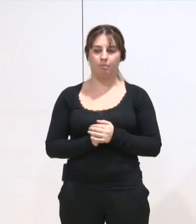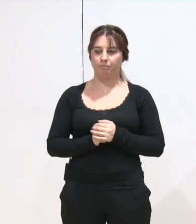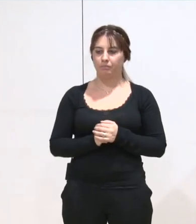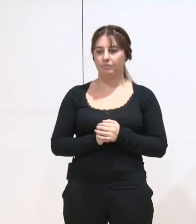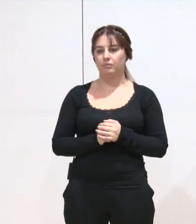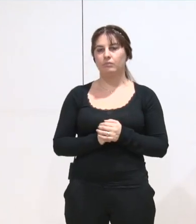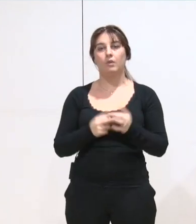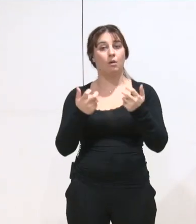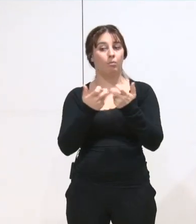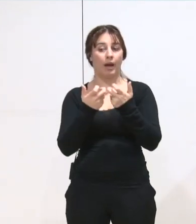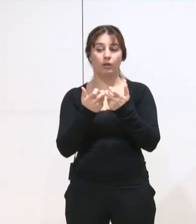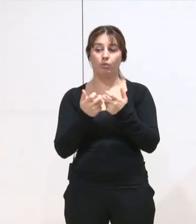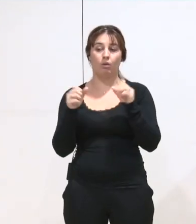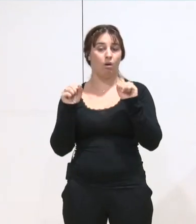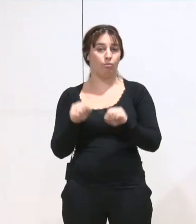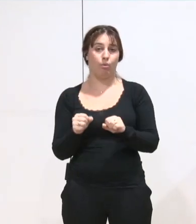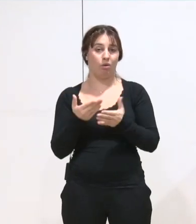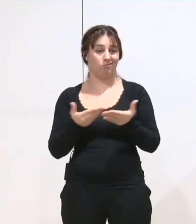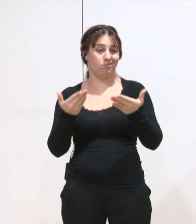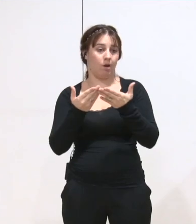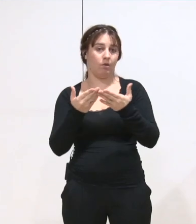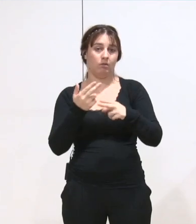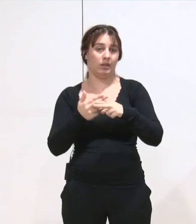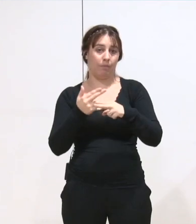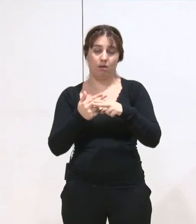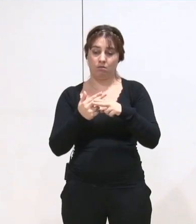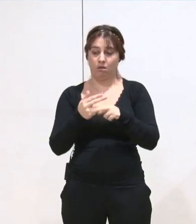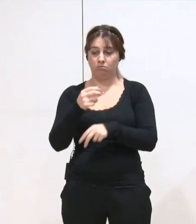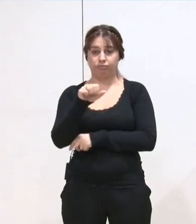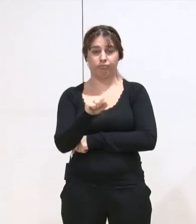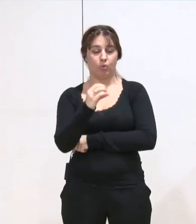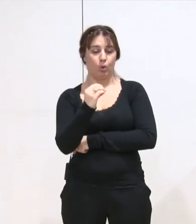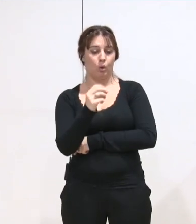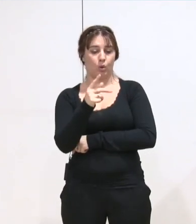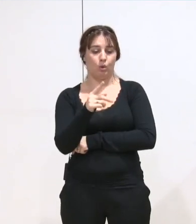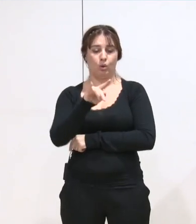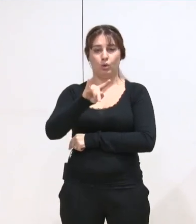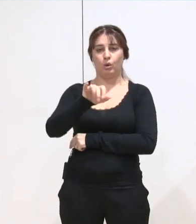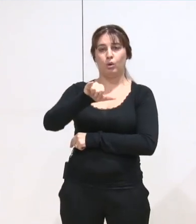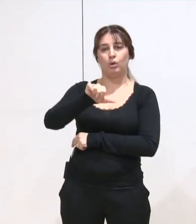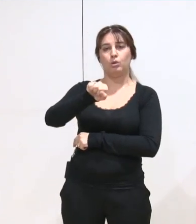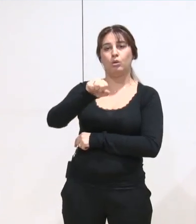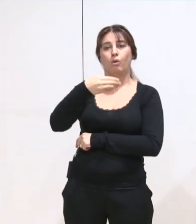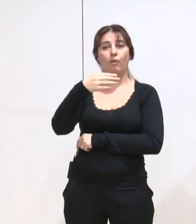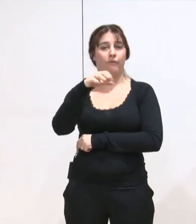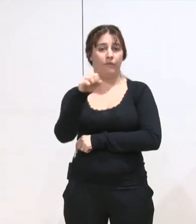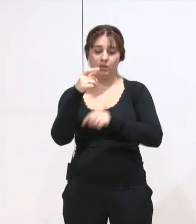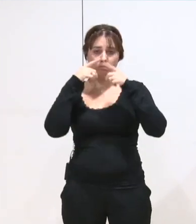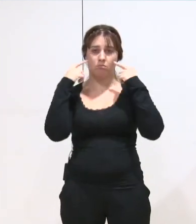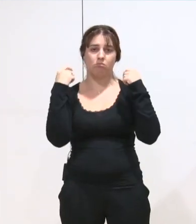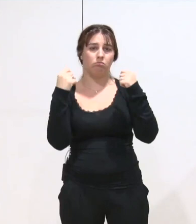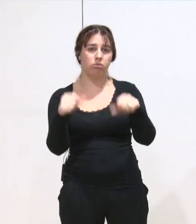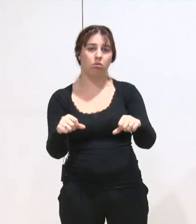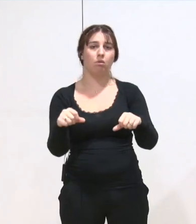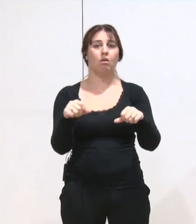ce qu'on pourrait appeler un sophisme particulièrement criant. On le voit, la distinction entre sécurité et